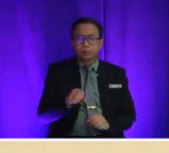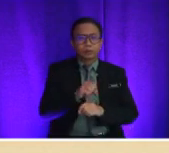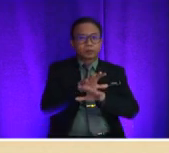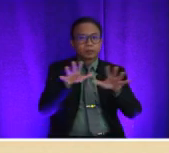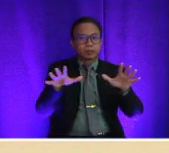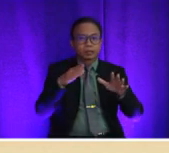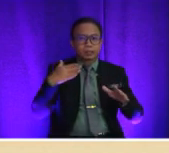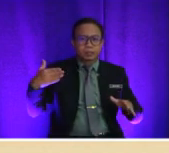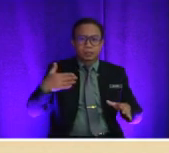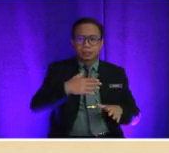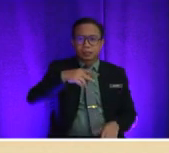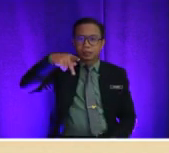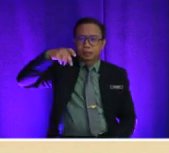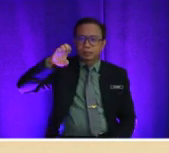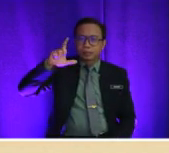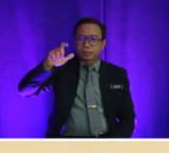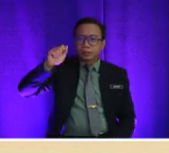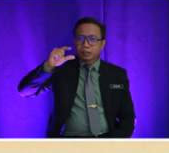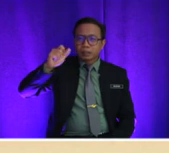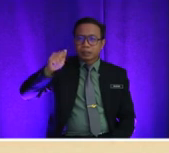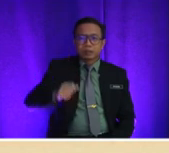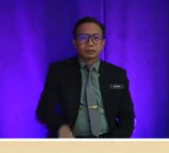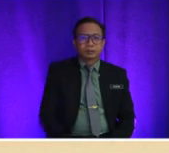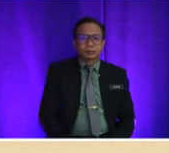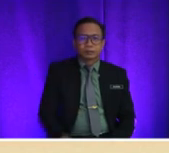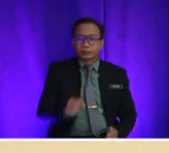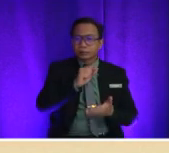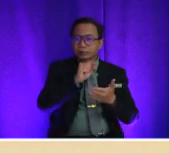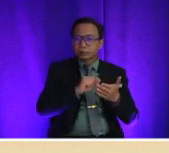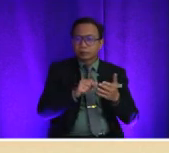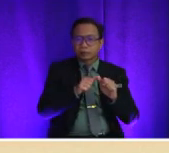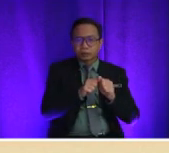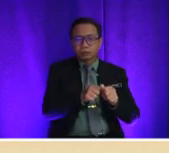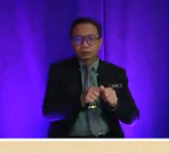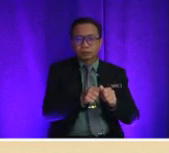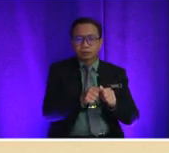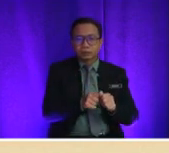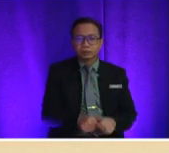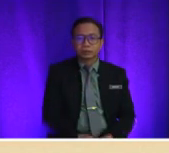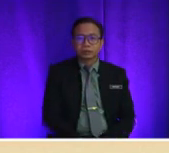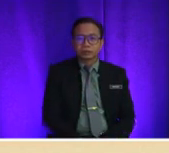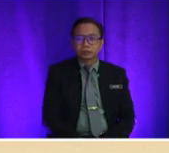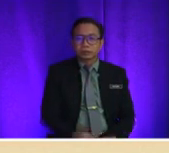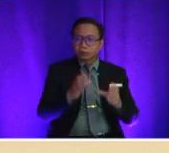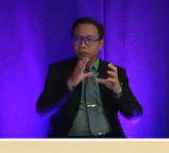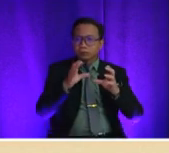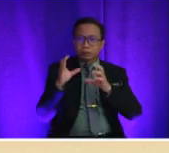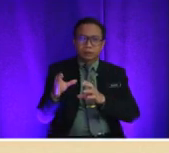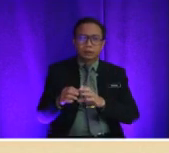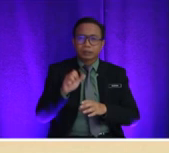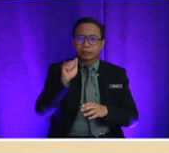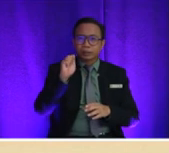Oke baik dan mesti ditulis ngikut mengikut ke kiri lah oke